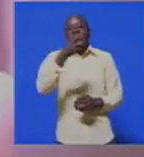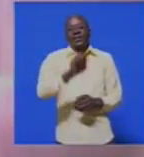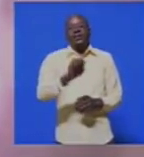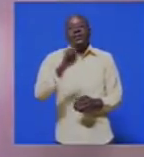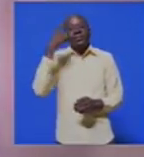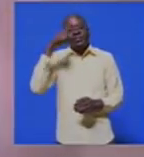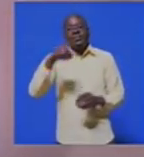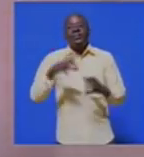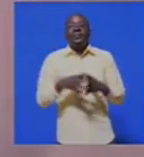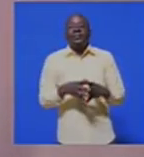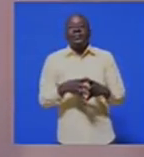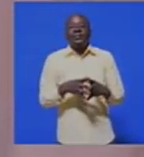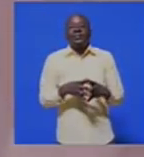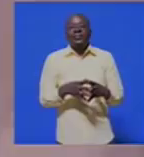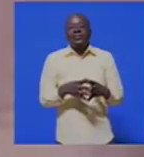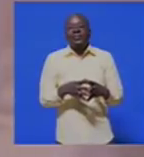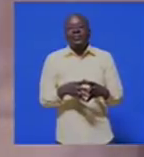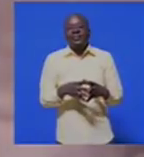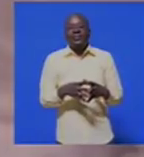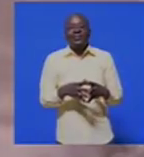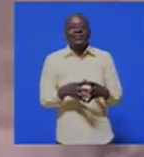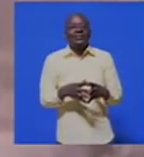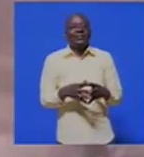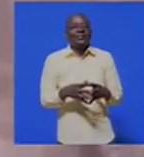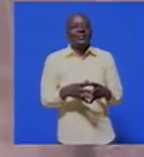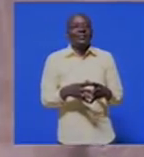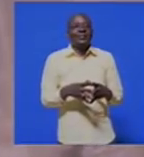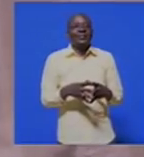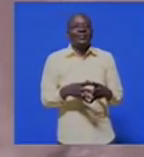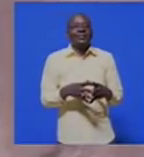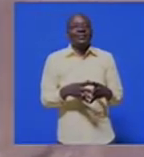ring. As a sign of our marriage. As a sign of our marriage.